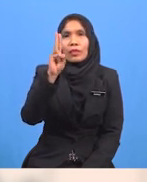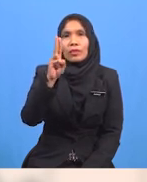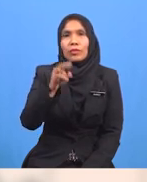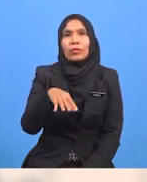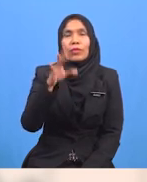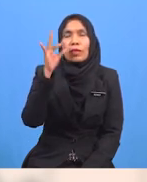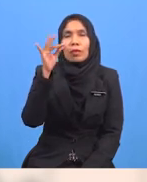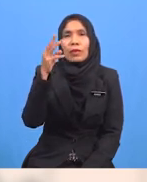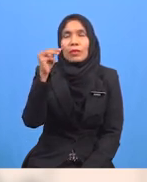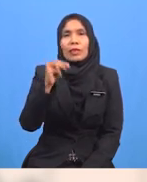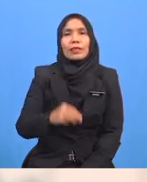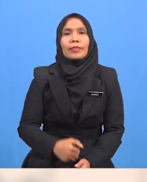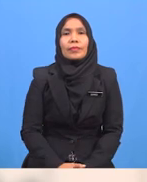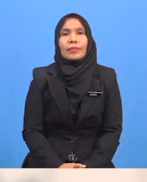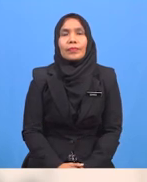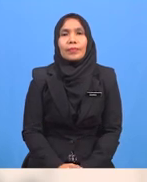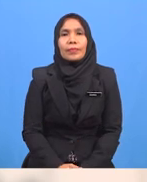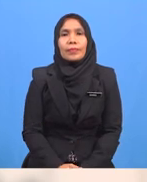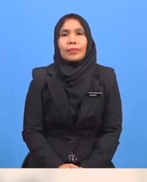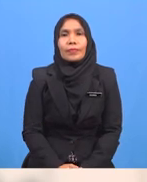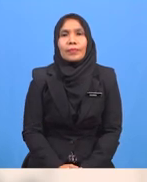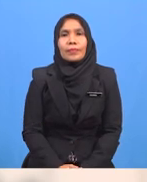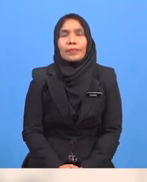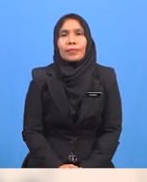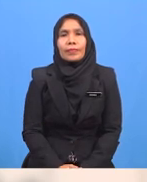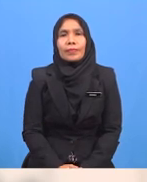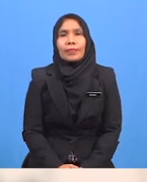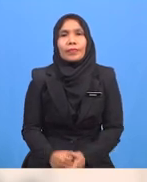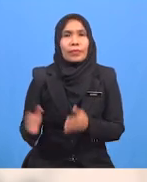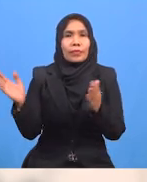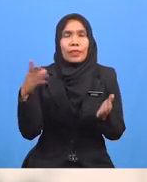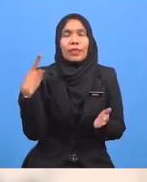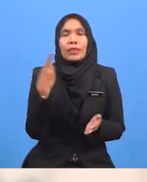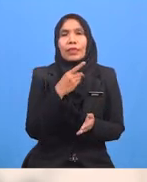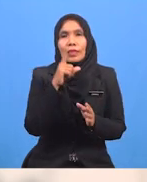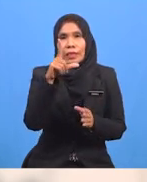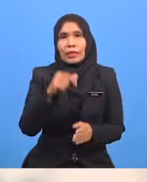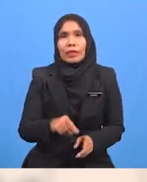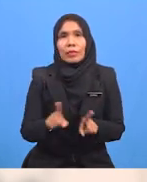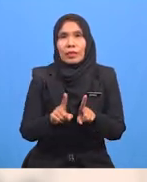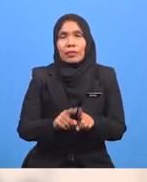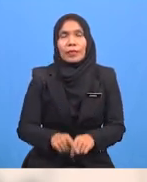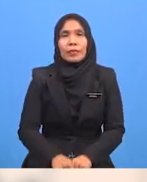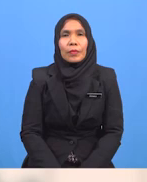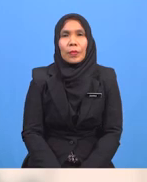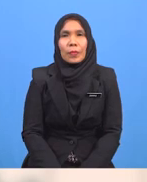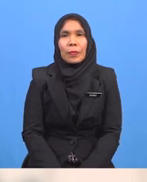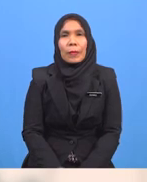yuk Baiklah murid-murid Mari kita lihat sama-sama raja yang diberi